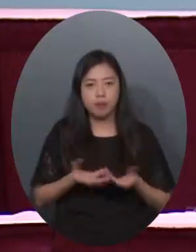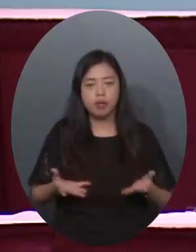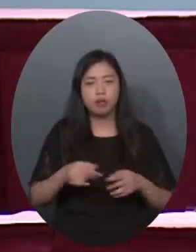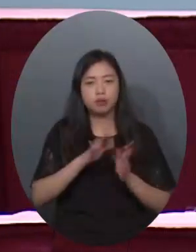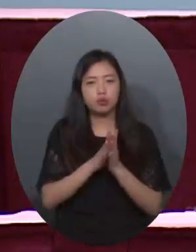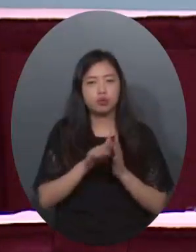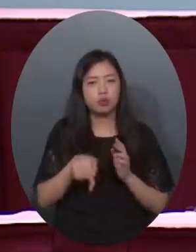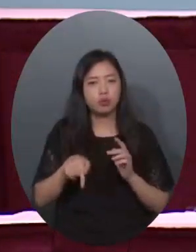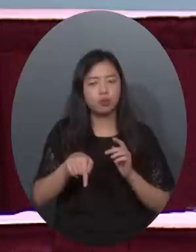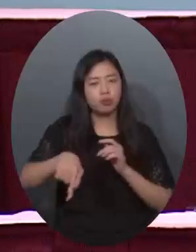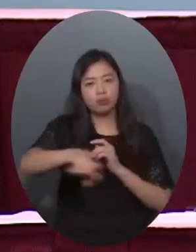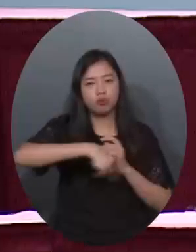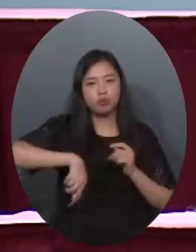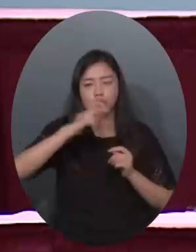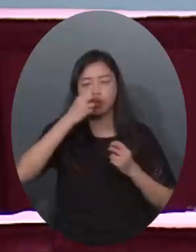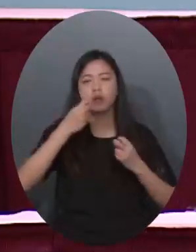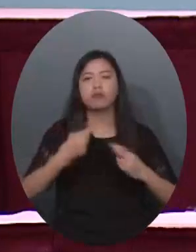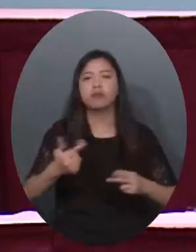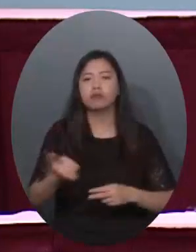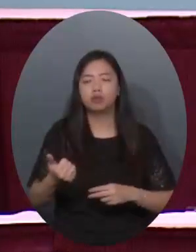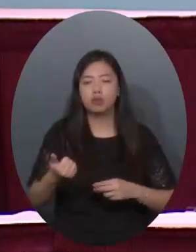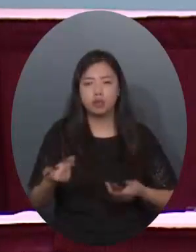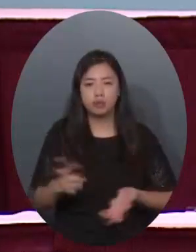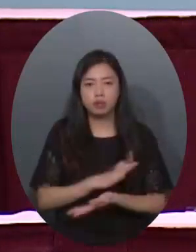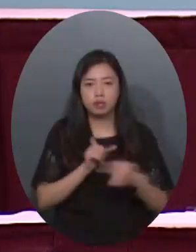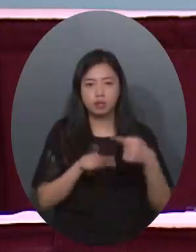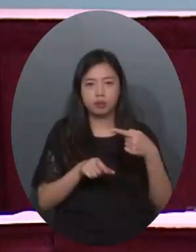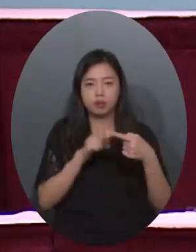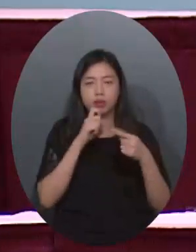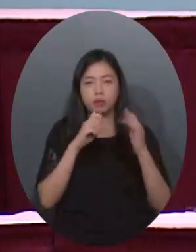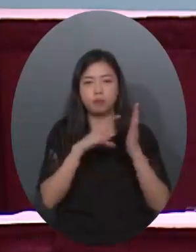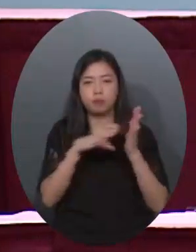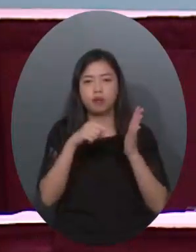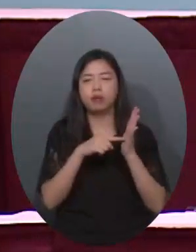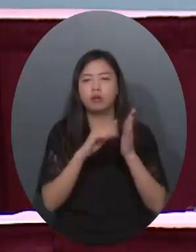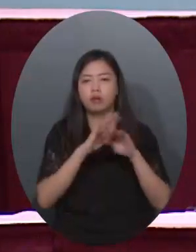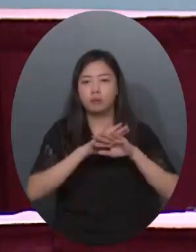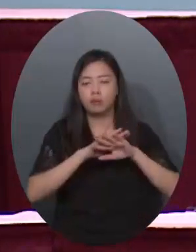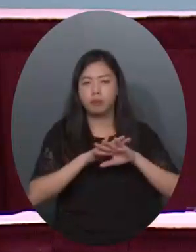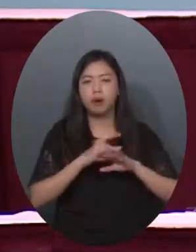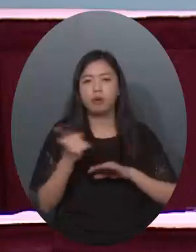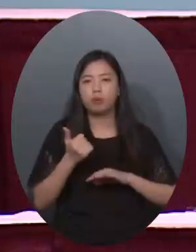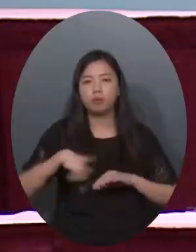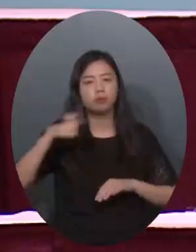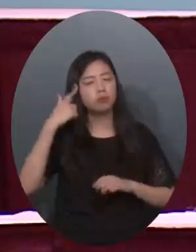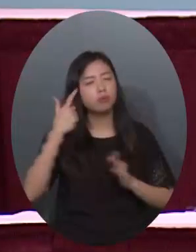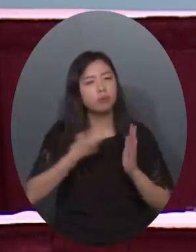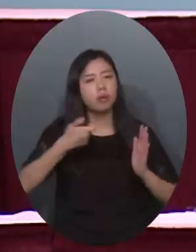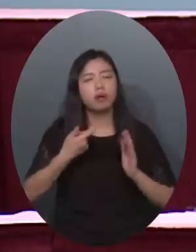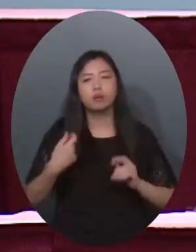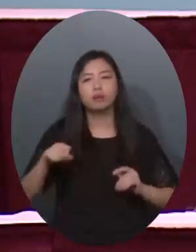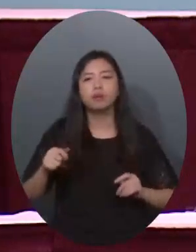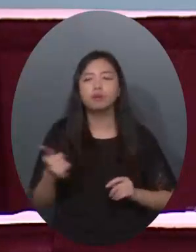行。我們亦在今年1月推出車票二維碼，為乘客帶來智慧出行的新體